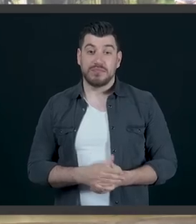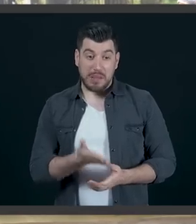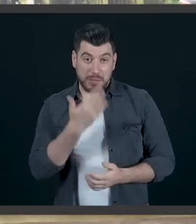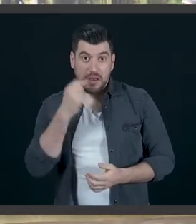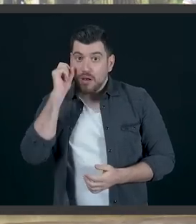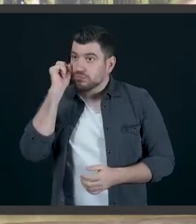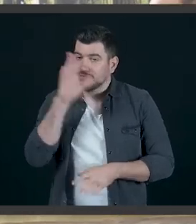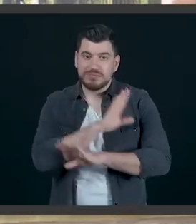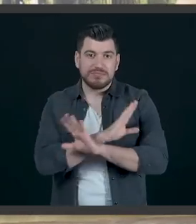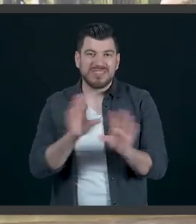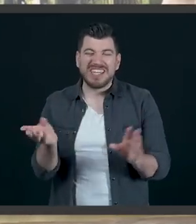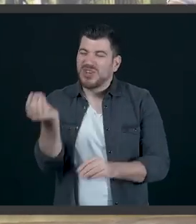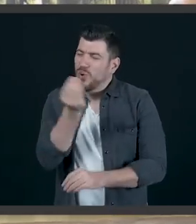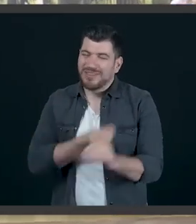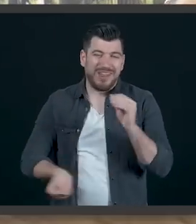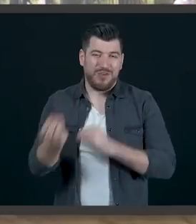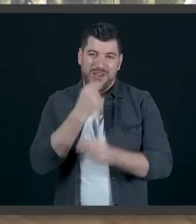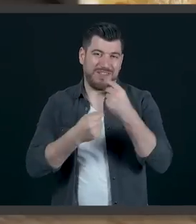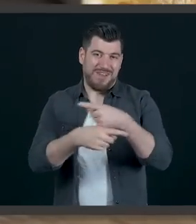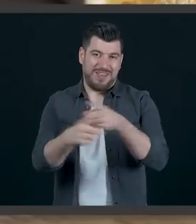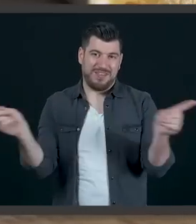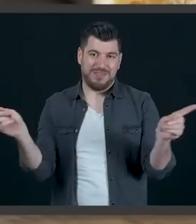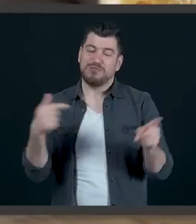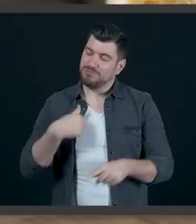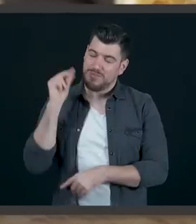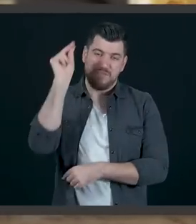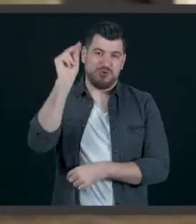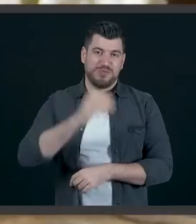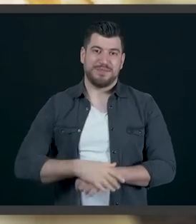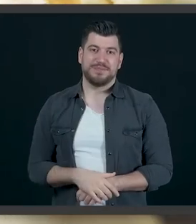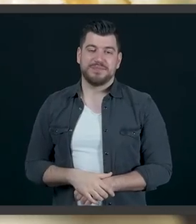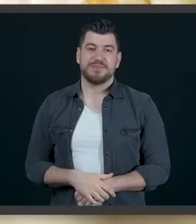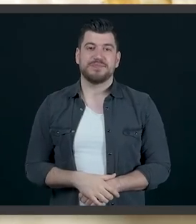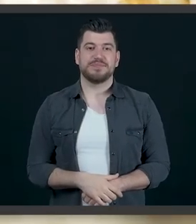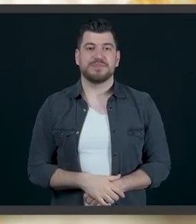που δεν το πιστεύεις. Είναι ό,τι καλύτερο έχετε φάει, σας το υπόσχομαι.